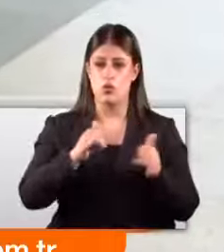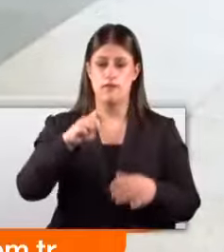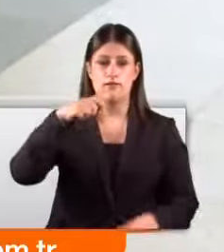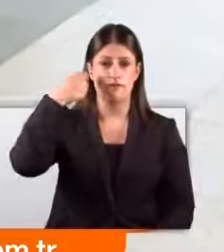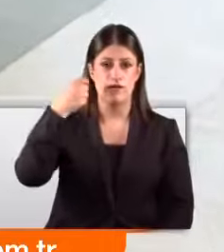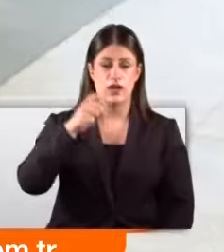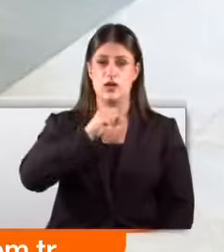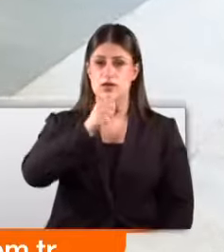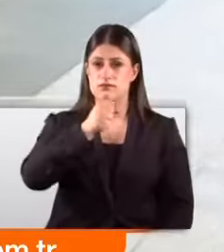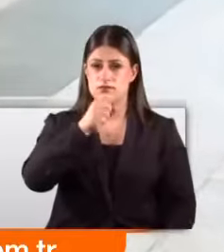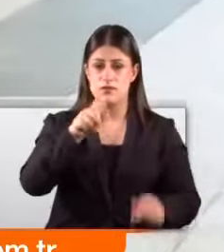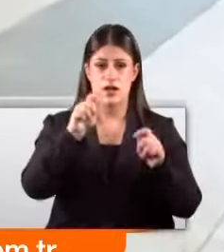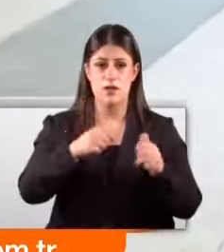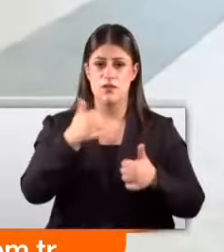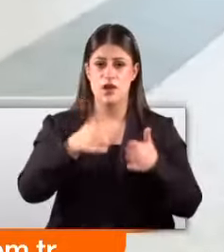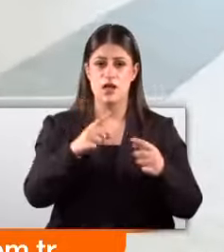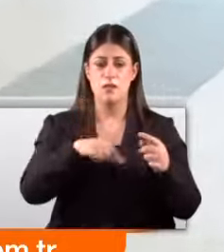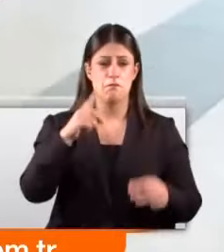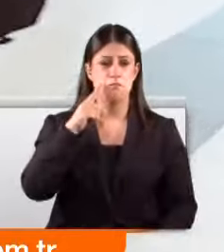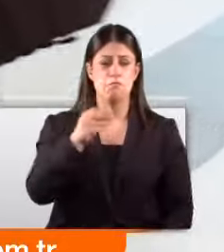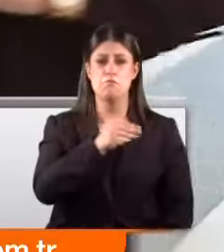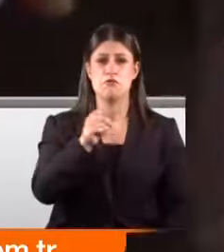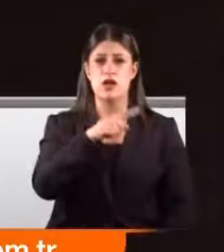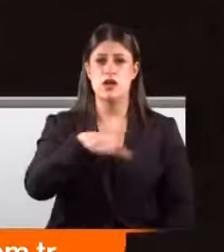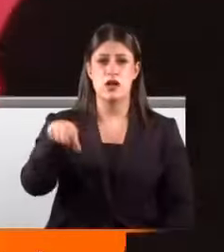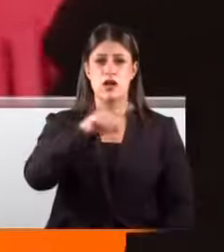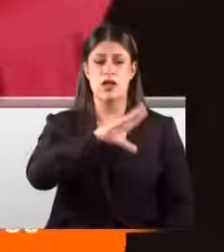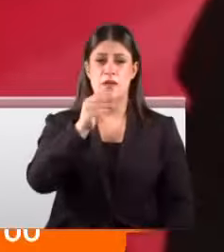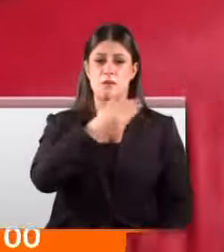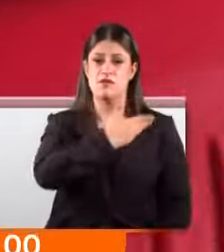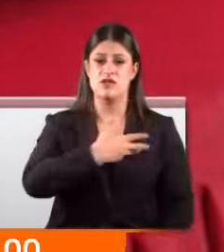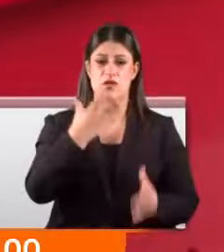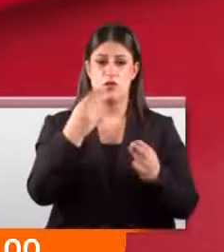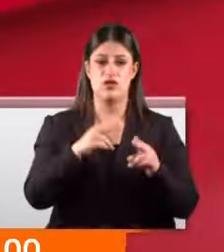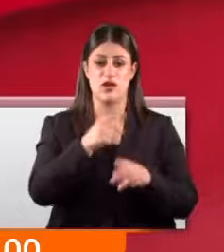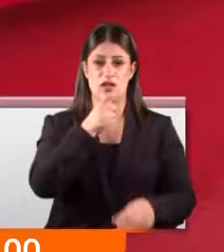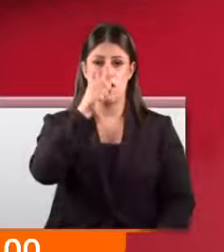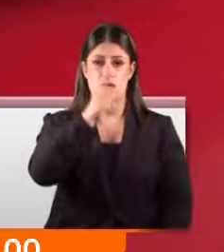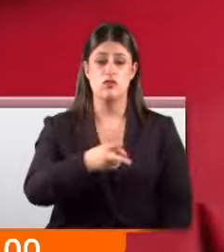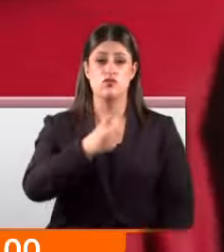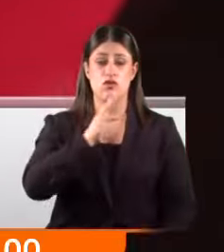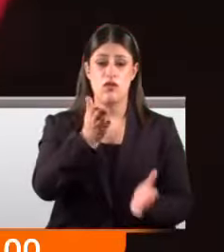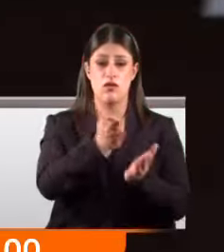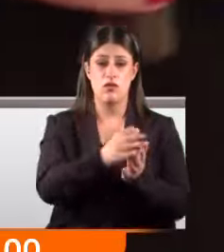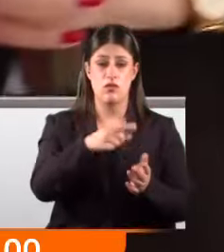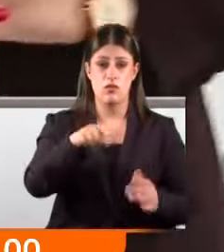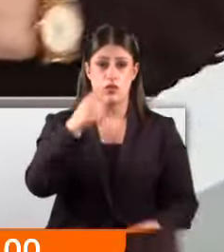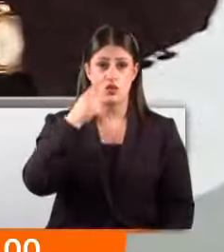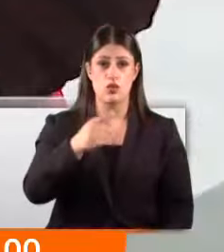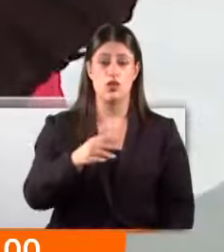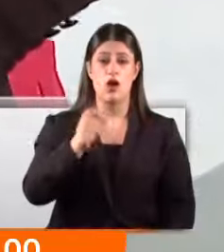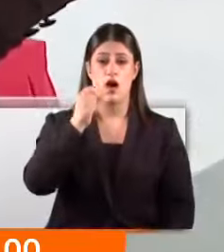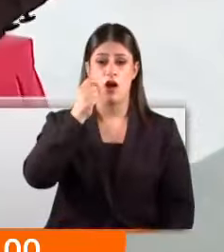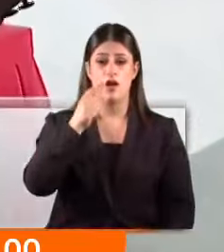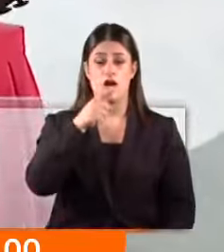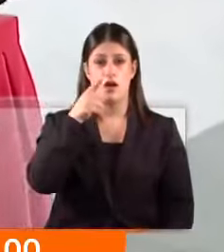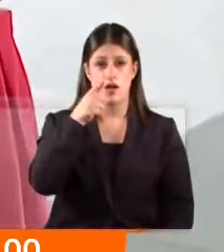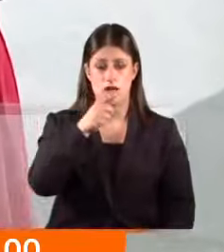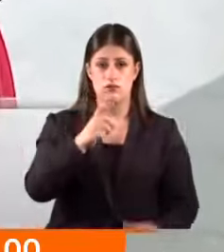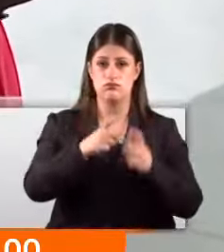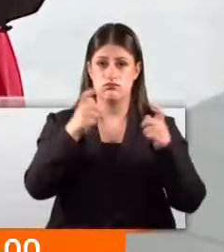sunduğu yarışma programıyla milyonların gönlüne taht kurmuştu Kenan Işık. Son yolculuğuna da Ankara'da Ahmet Hamdi